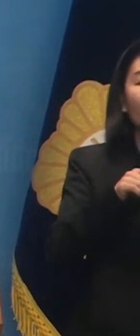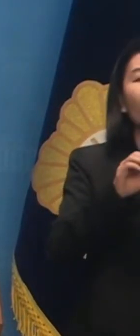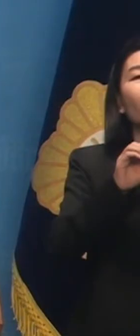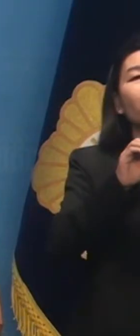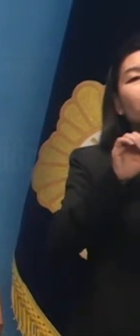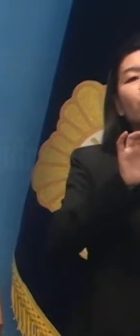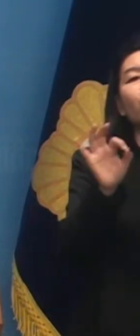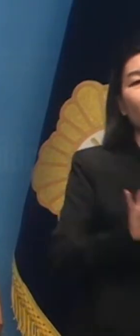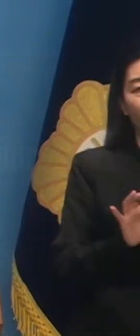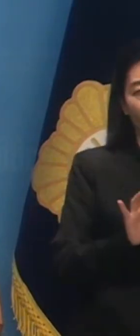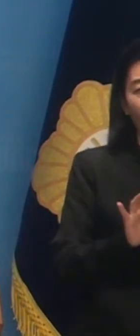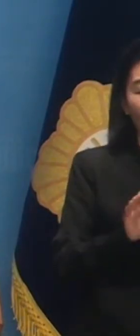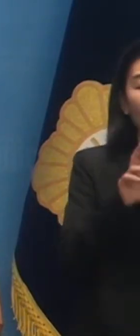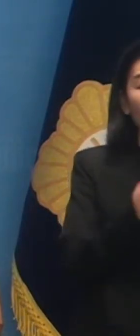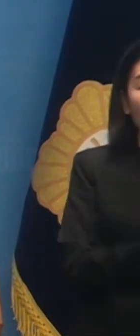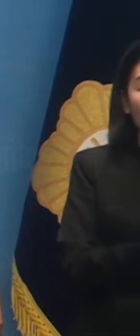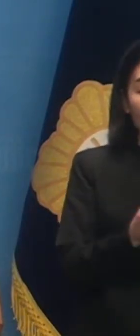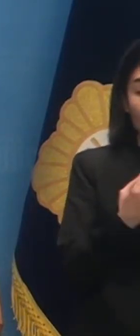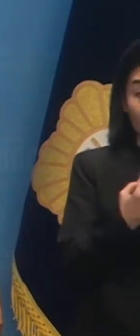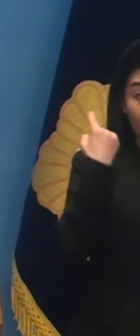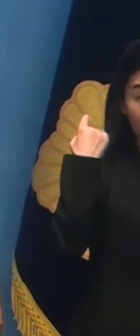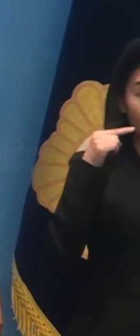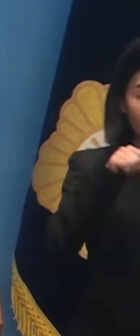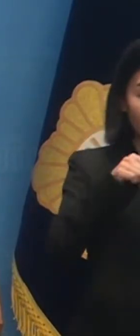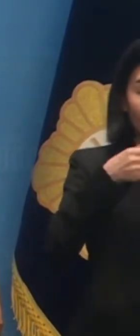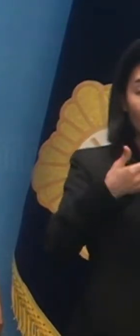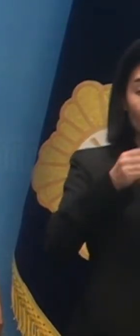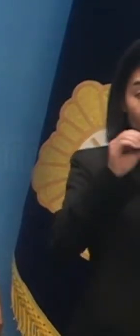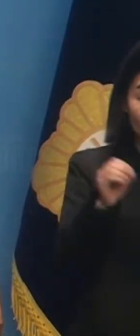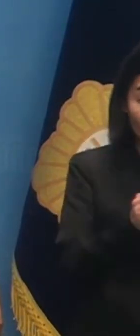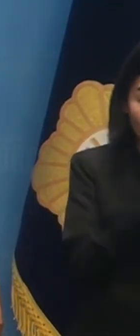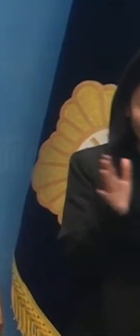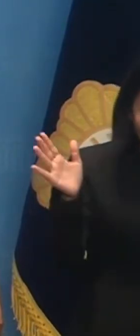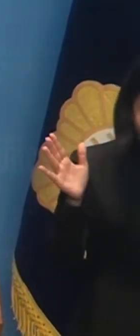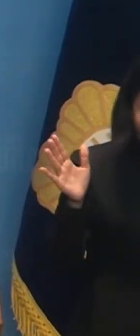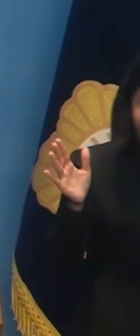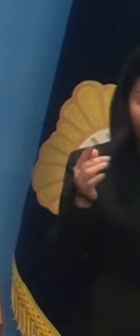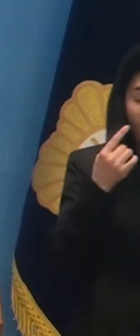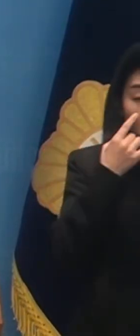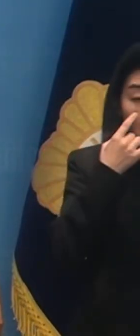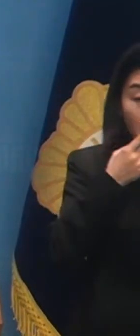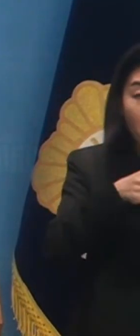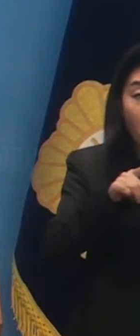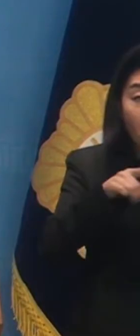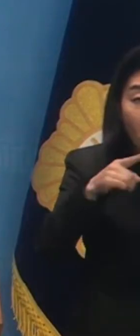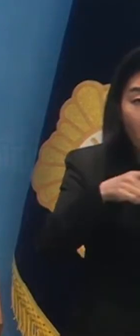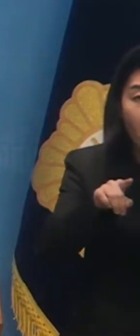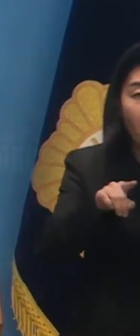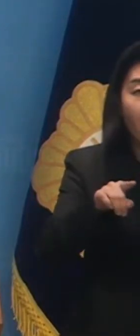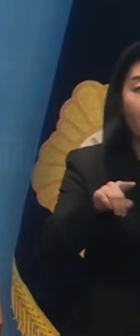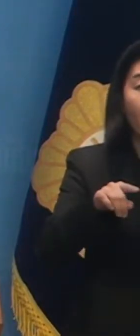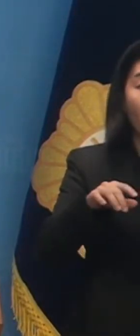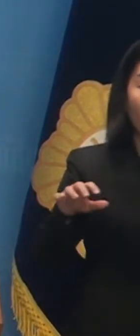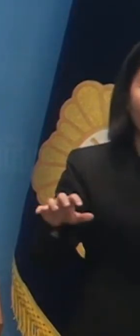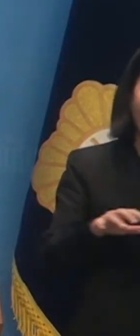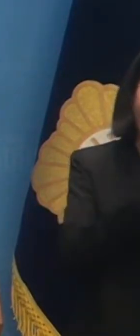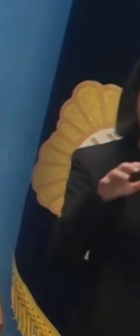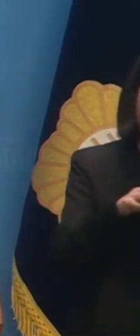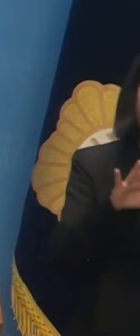보여줍니다. 지난해 1.9%에서 출발했던 연말 전망치가 내란 정국을 거치면서 올해